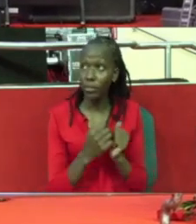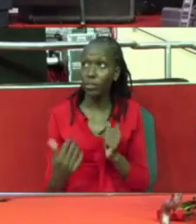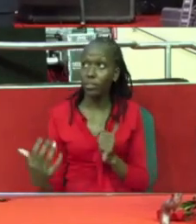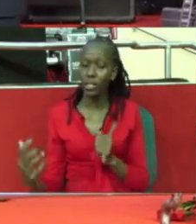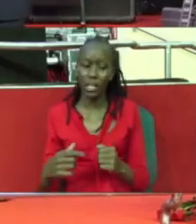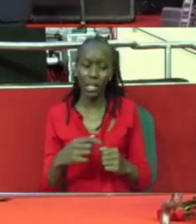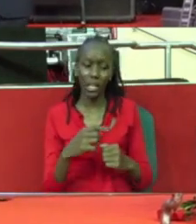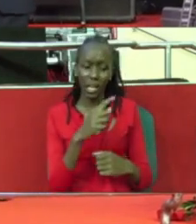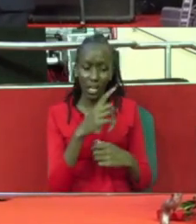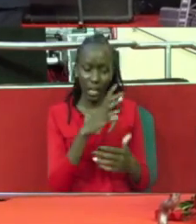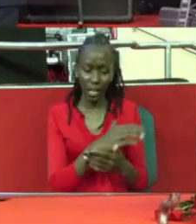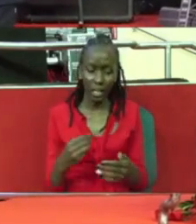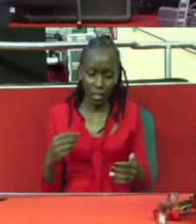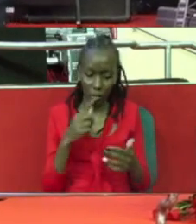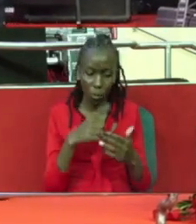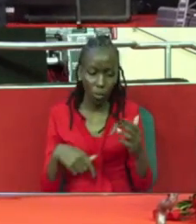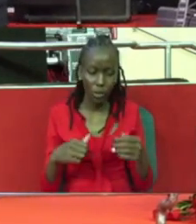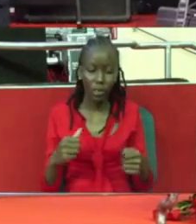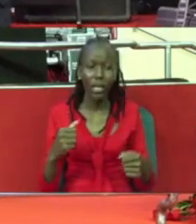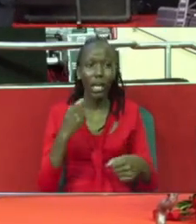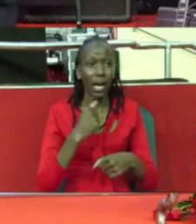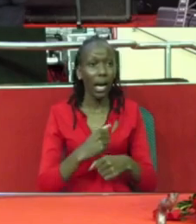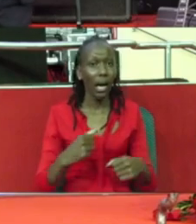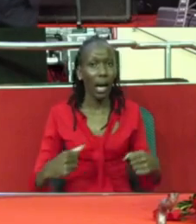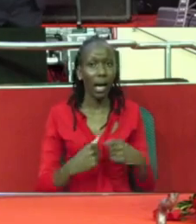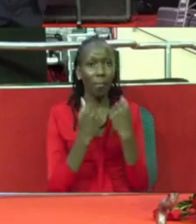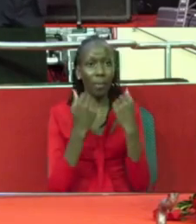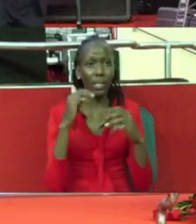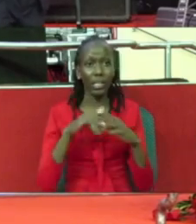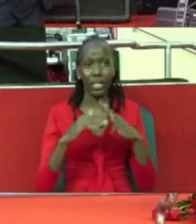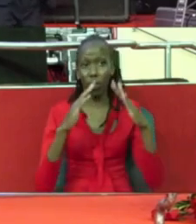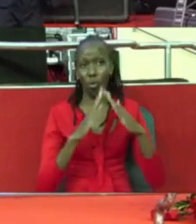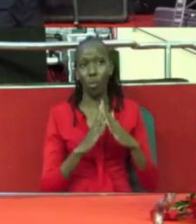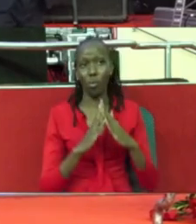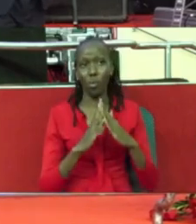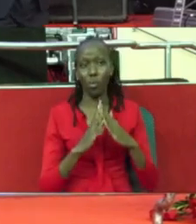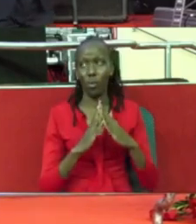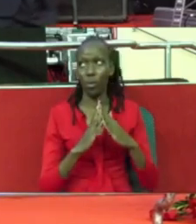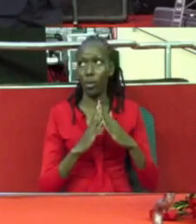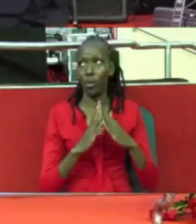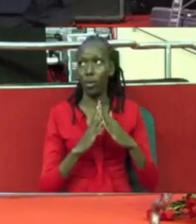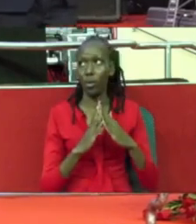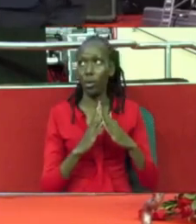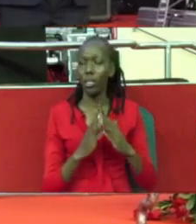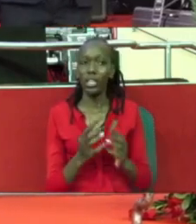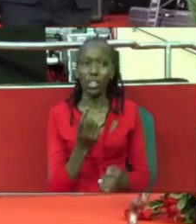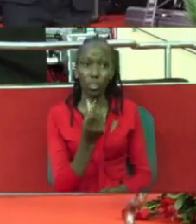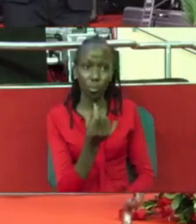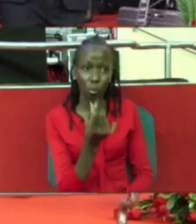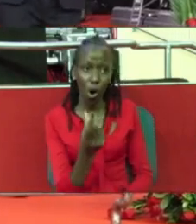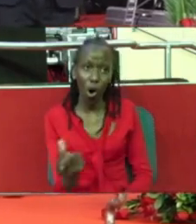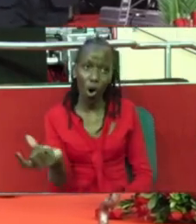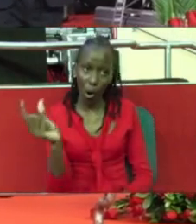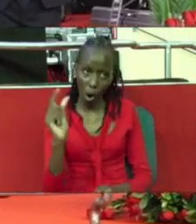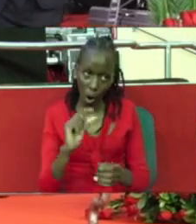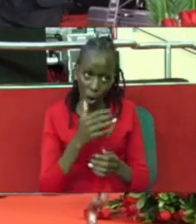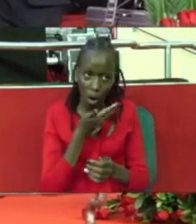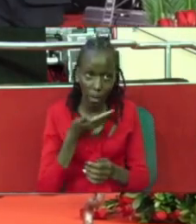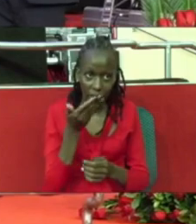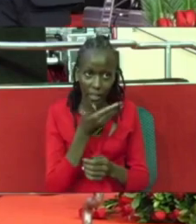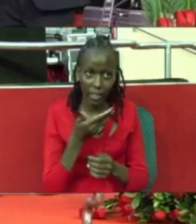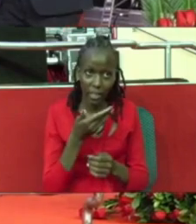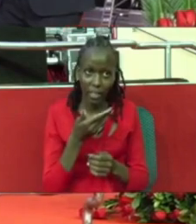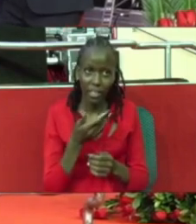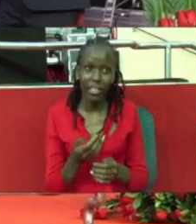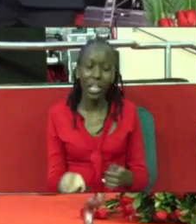na alipokuwa mbele ndani, she started now pouring the little oil, akaanza kumimina mafuta kidogo, the little oil she started now, you know, pouring,